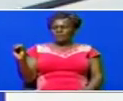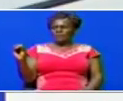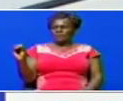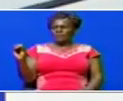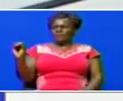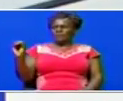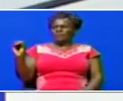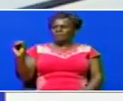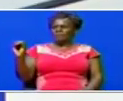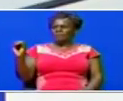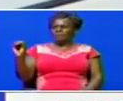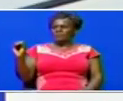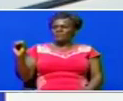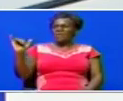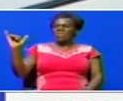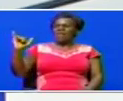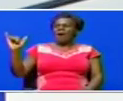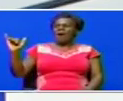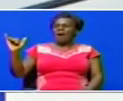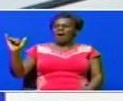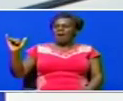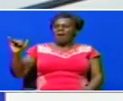Joseph Nyaga,